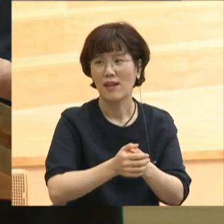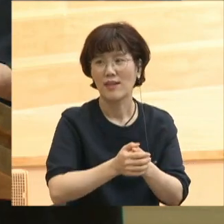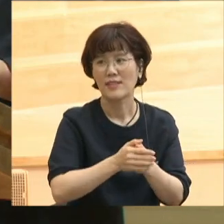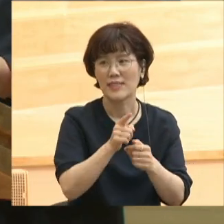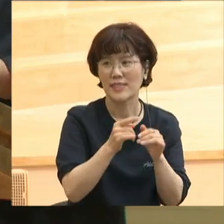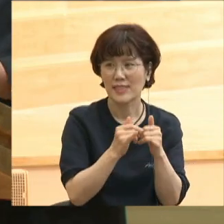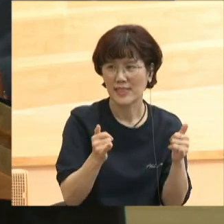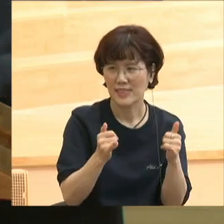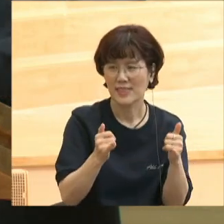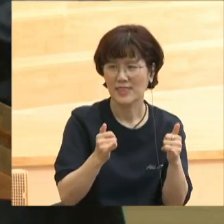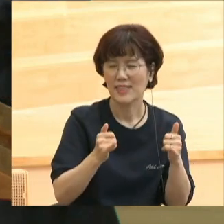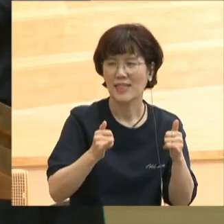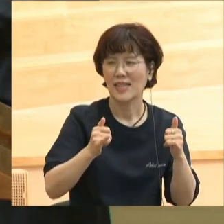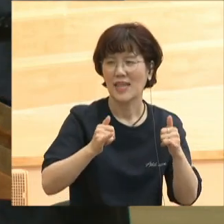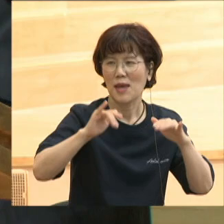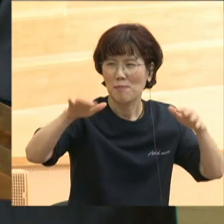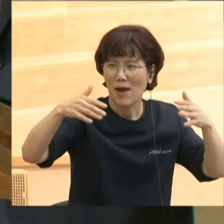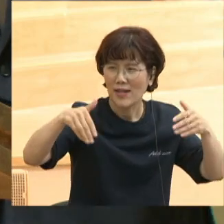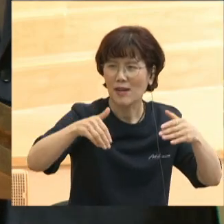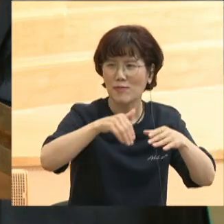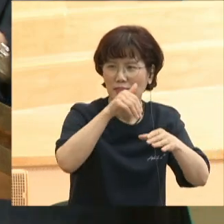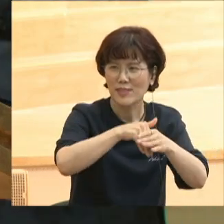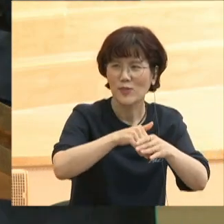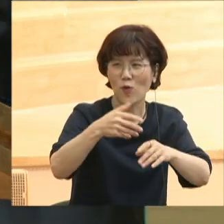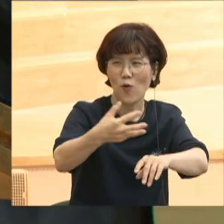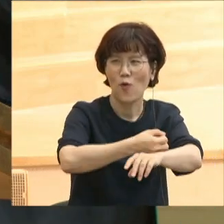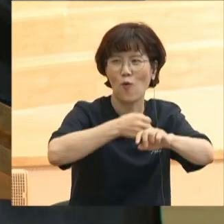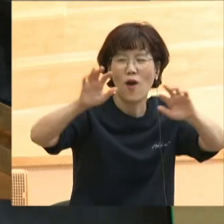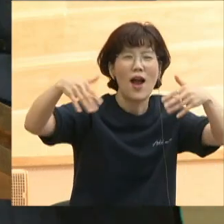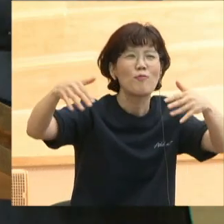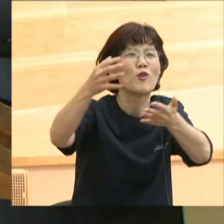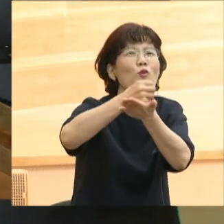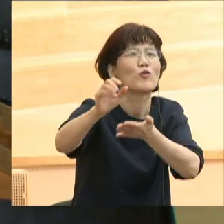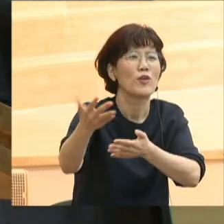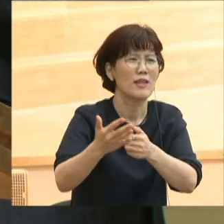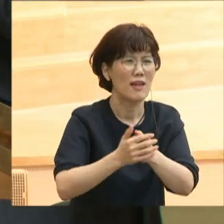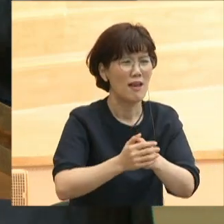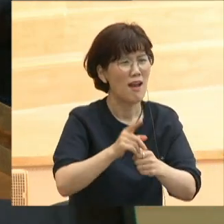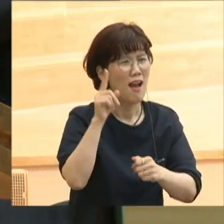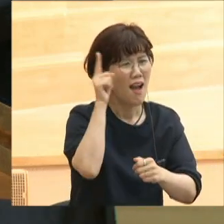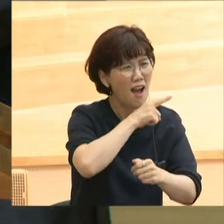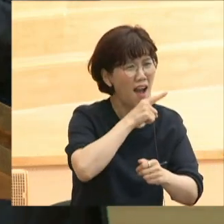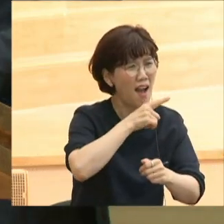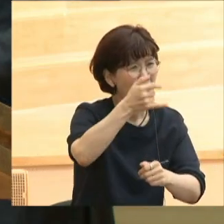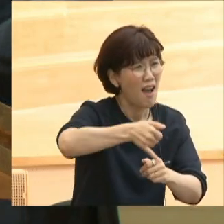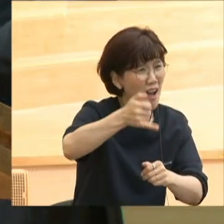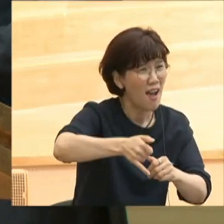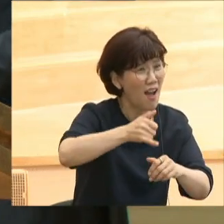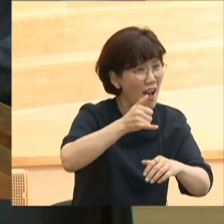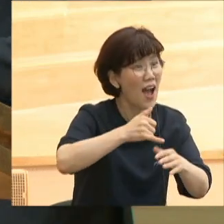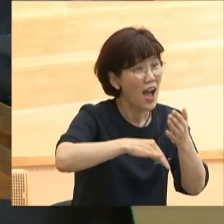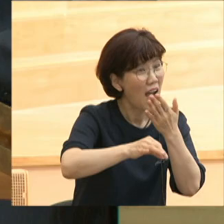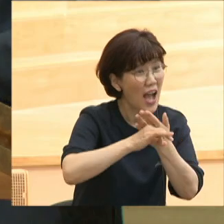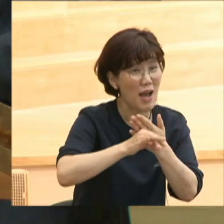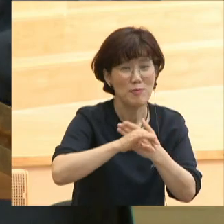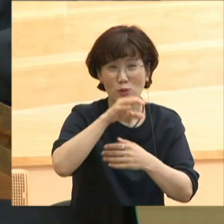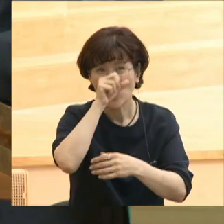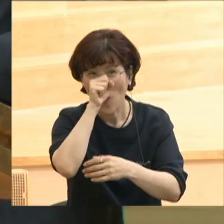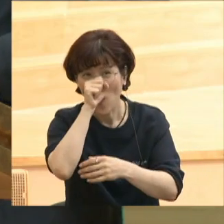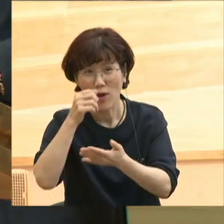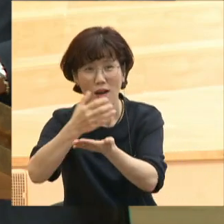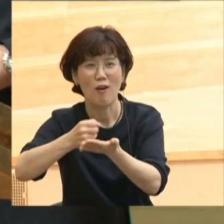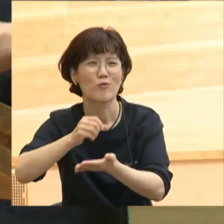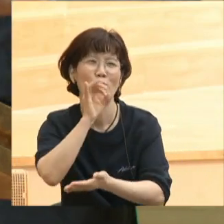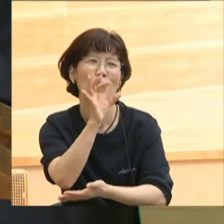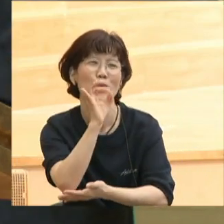심고 광풍을 거둘 것이. 그러니까 악을 밭갈고 독을 뿌리는데 선한 열매를 맺기를 기대하는 그건 곤란하다 그 말인